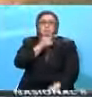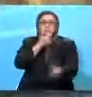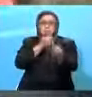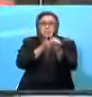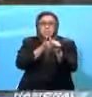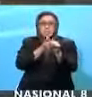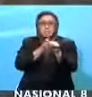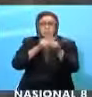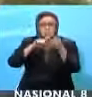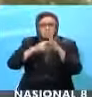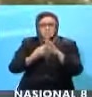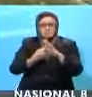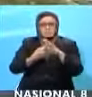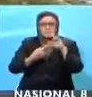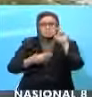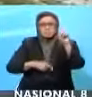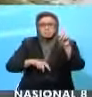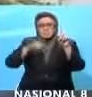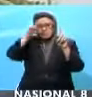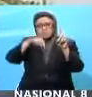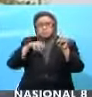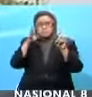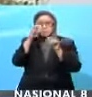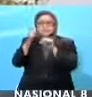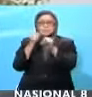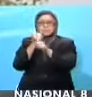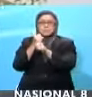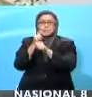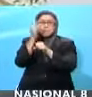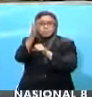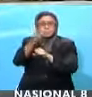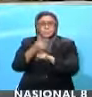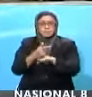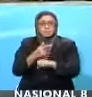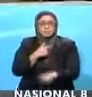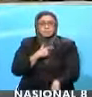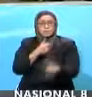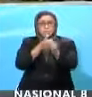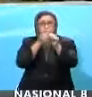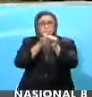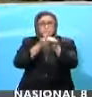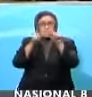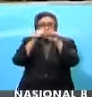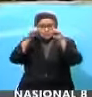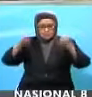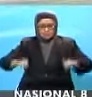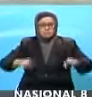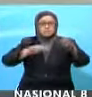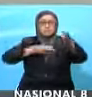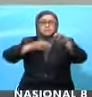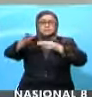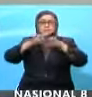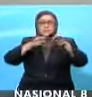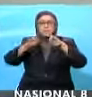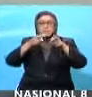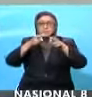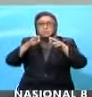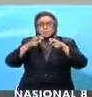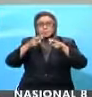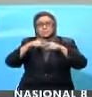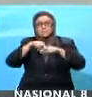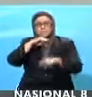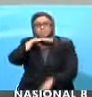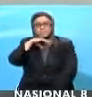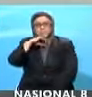2016. Berdasarkan Akta Pengurusan Sisa Pepejal dan Pembersihan Awam dalam kurungan Akta 672,